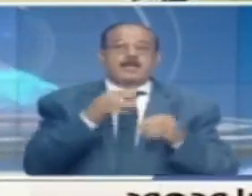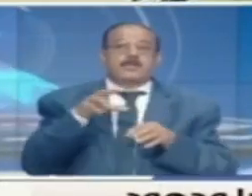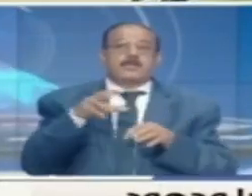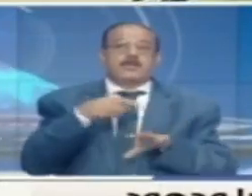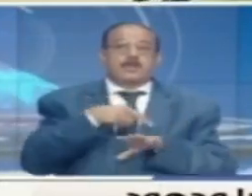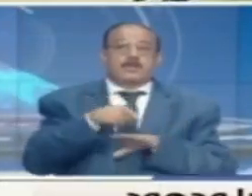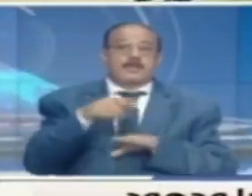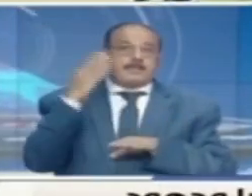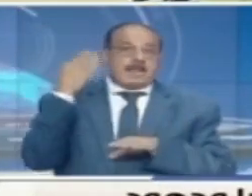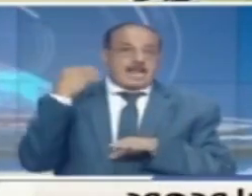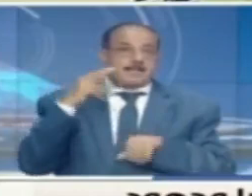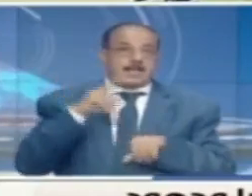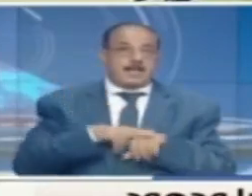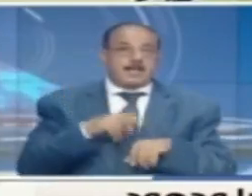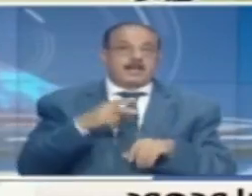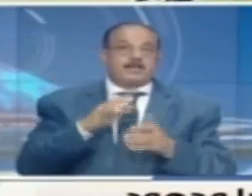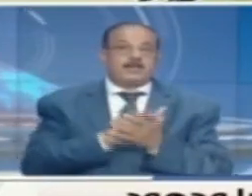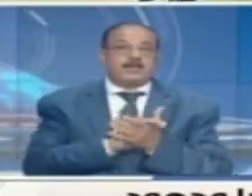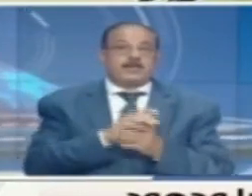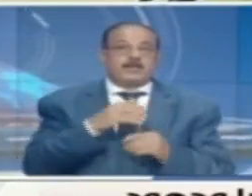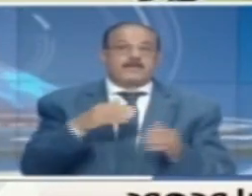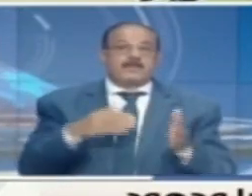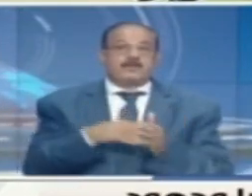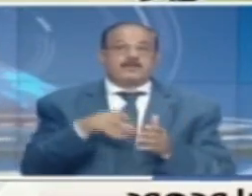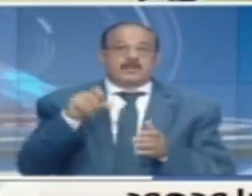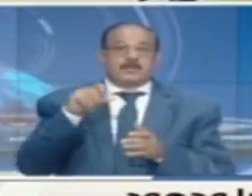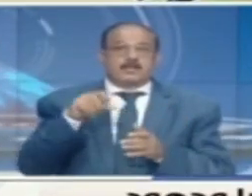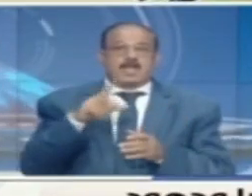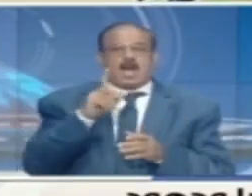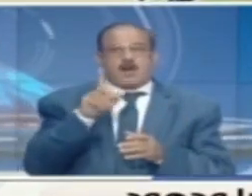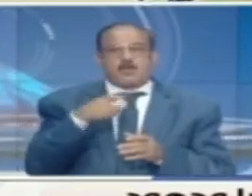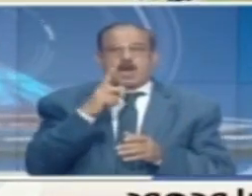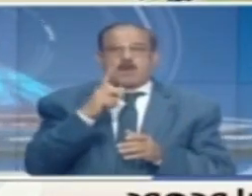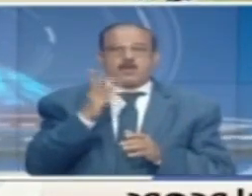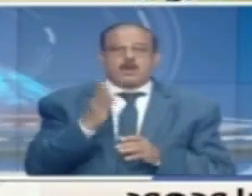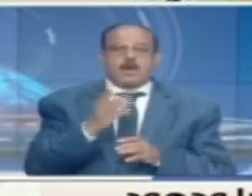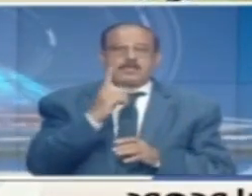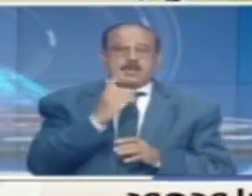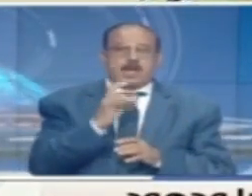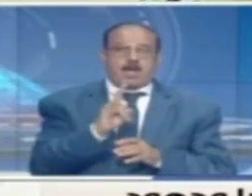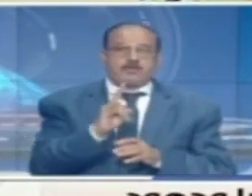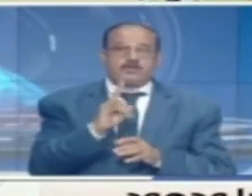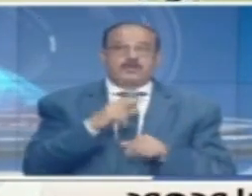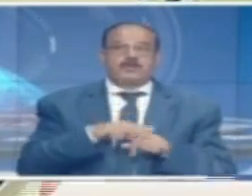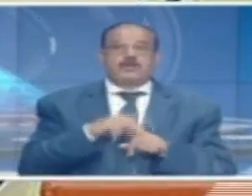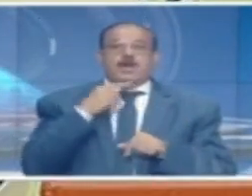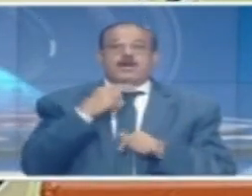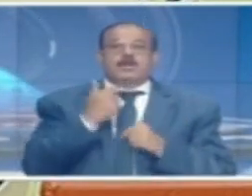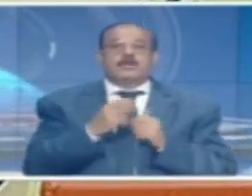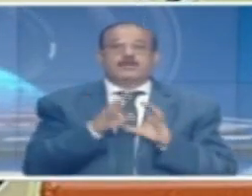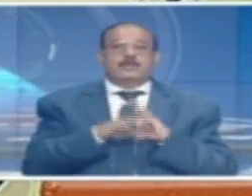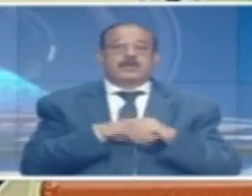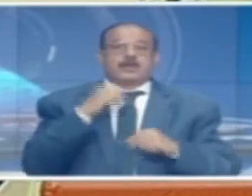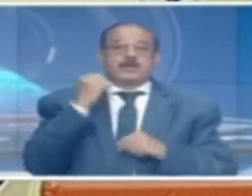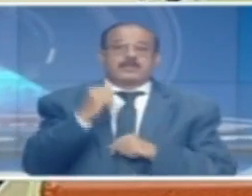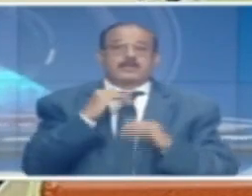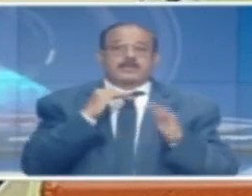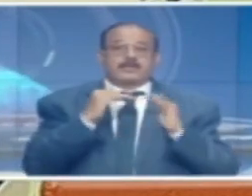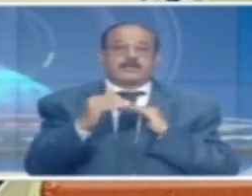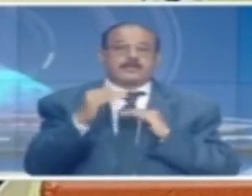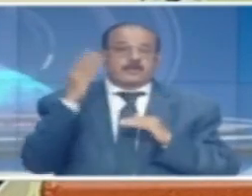ليبيا والدول الصديقة في نهاية سبتمبر أو في بداية أكتوبر من أجل تحضير